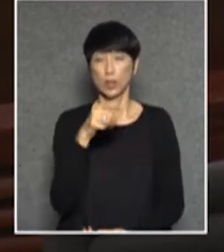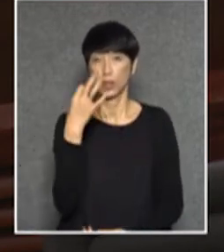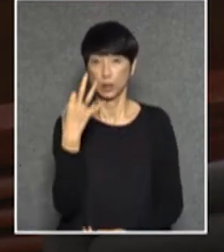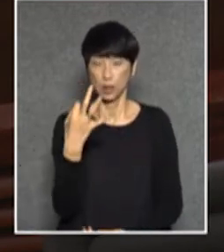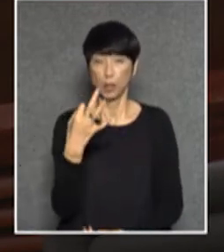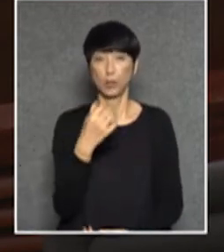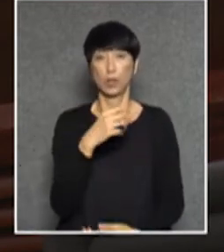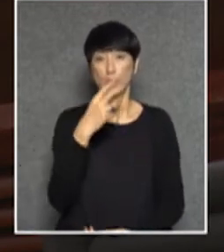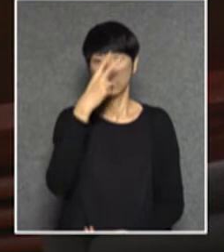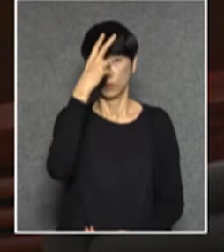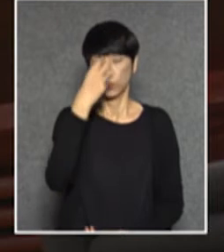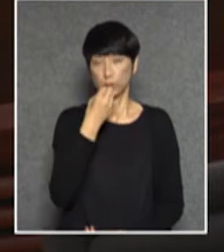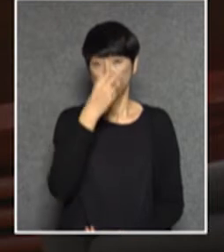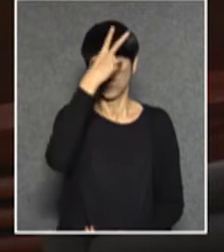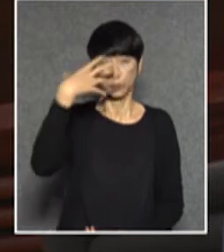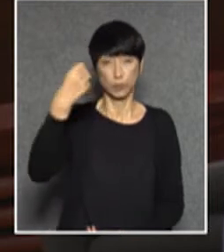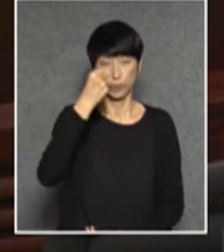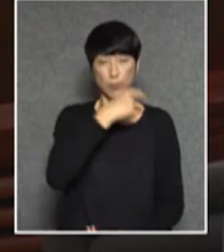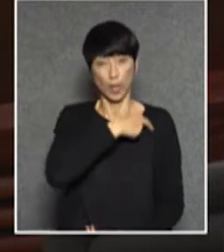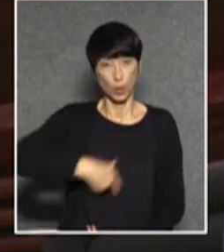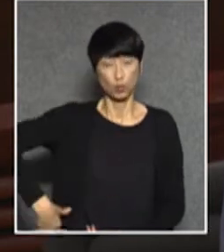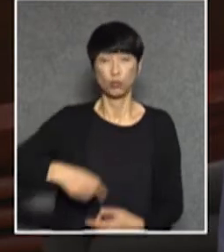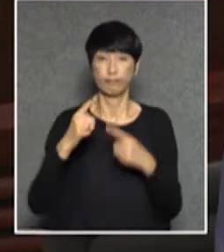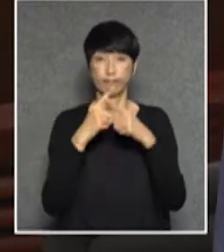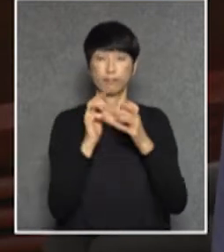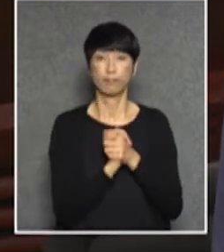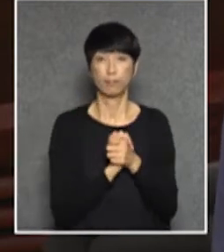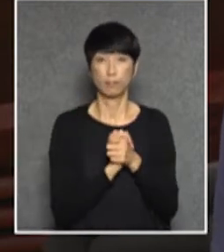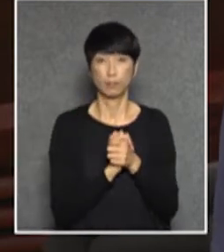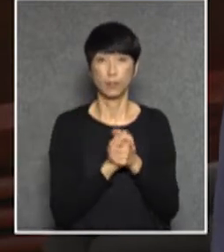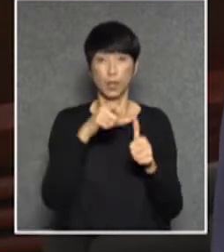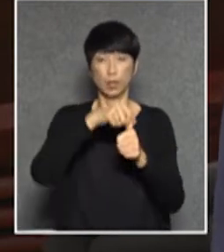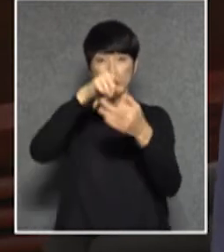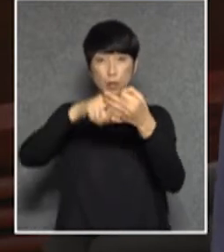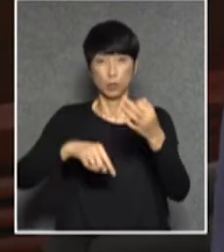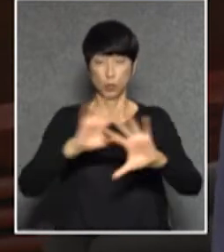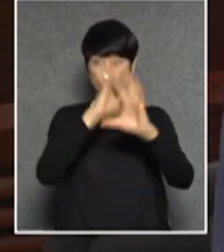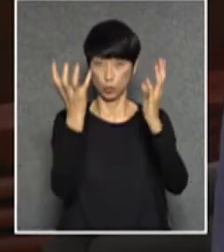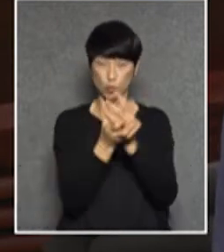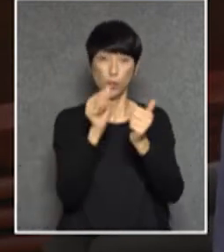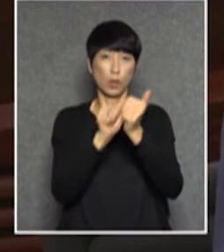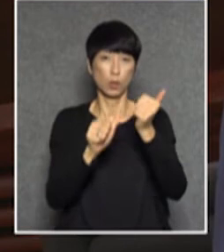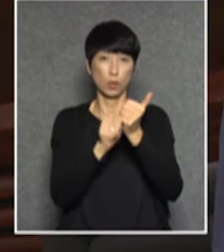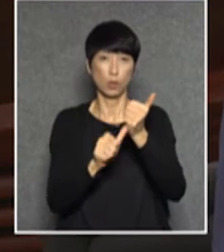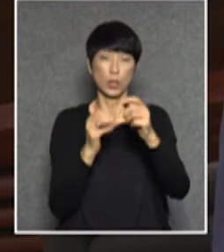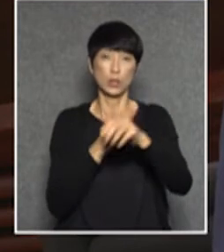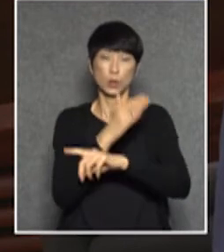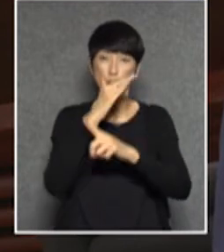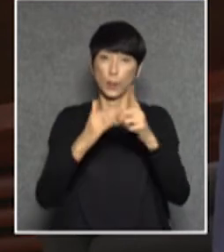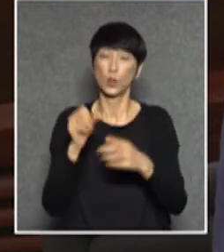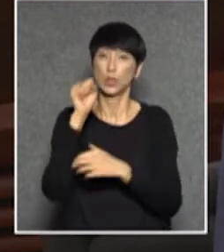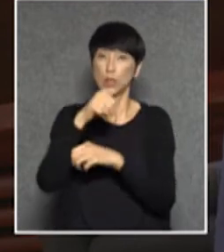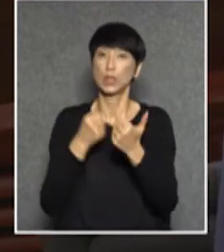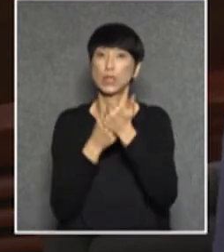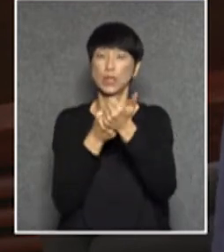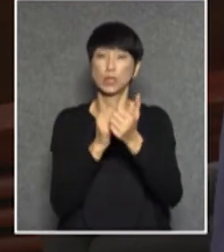選人，每名候選人均需獲得提名委員會全體委員半數以上的支持。